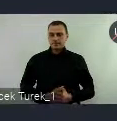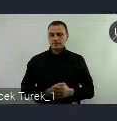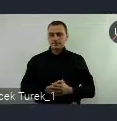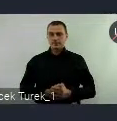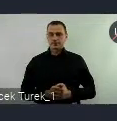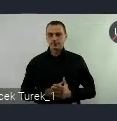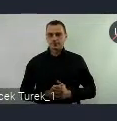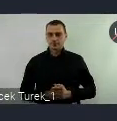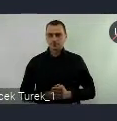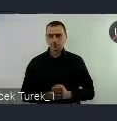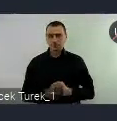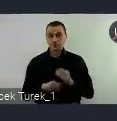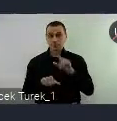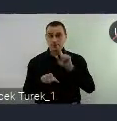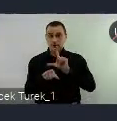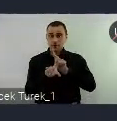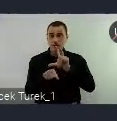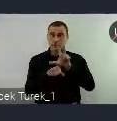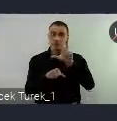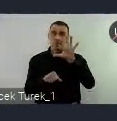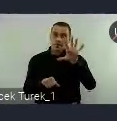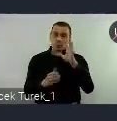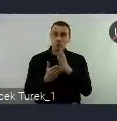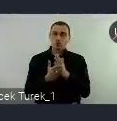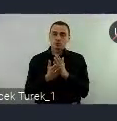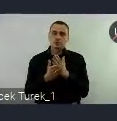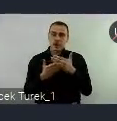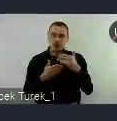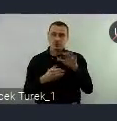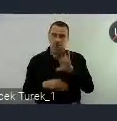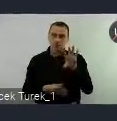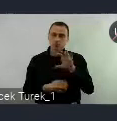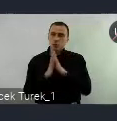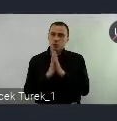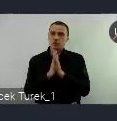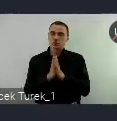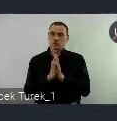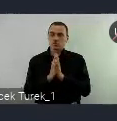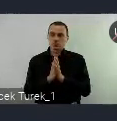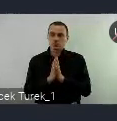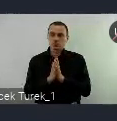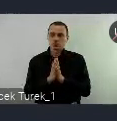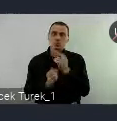13 05 więc idziemy dalej uczuciem nie tylko proszę żeby ktoś